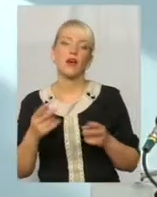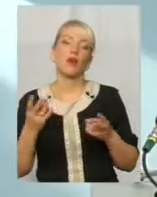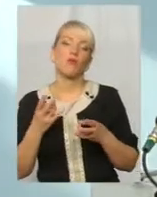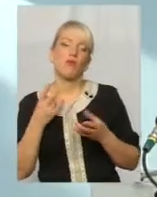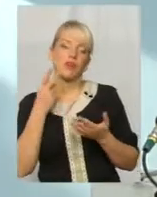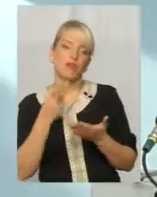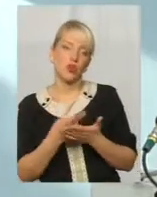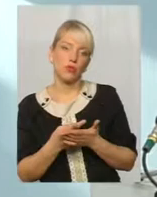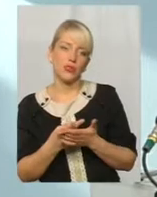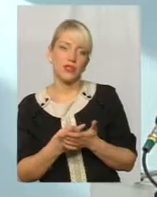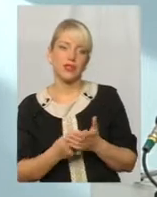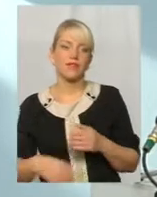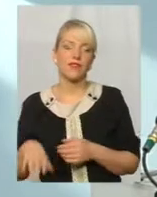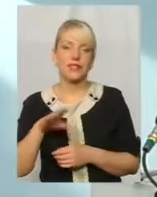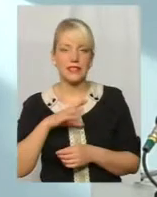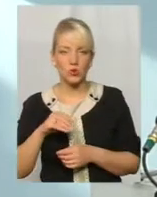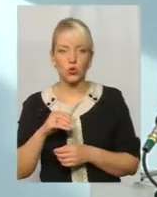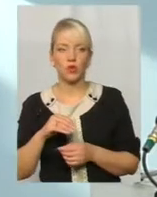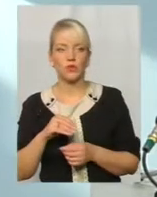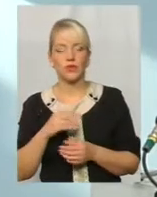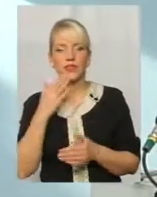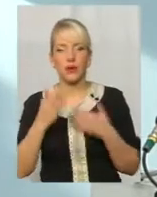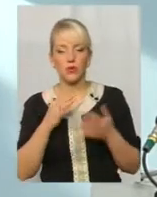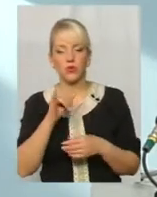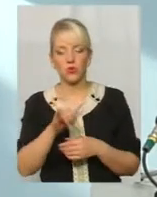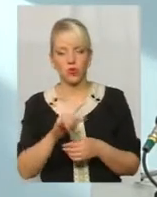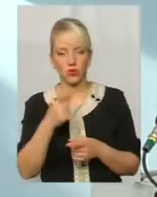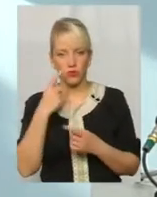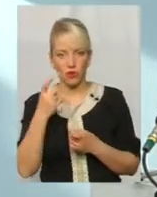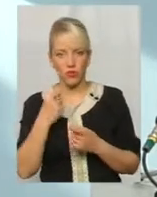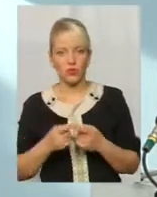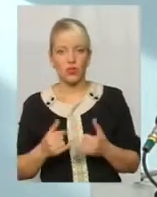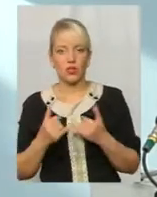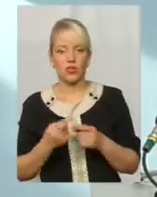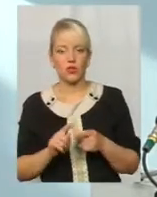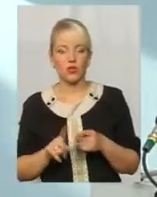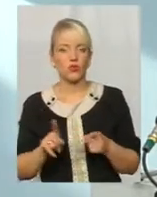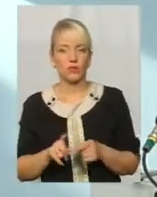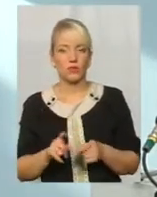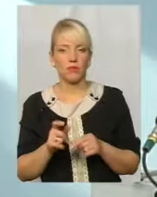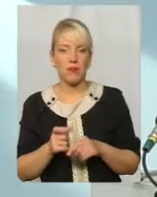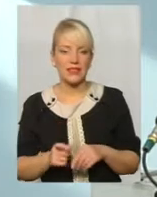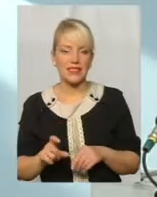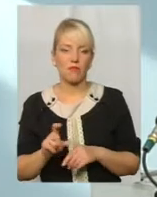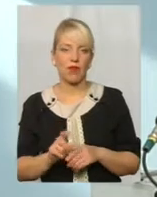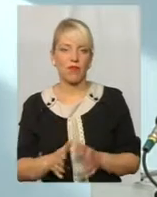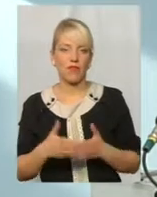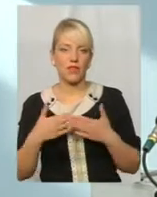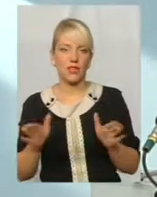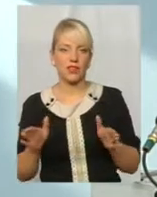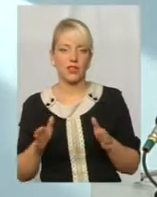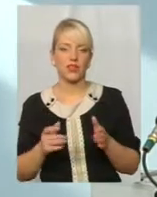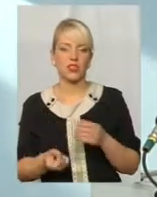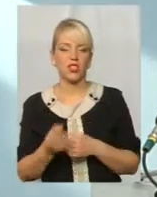відобразити абсолютно всю запитувану в нього інформацію для того, аби максимально відкрити